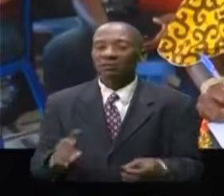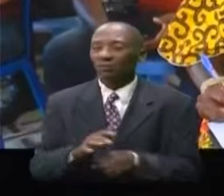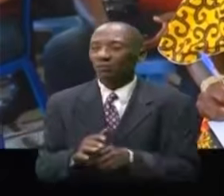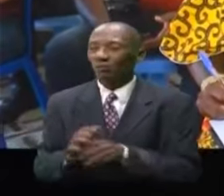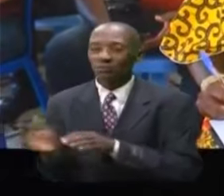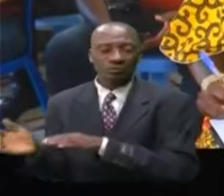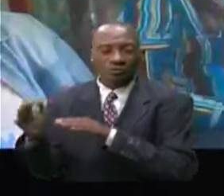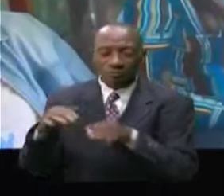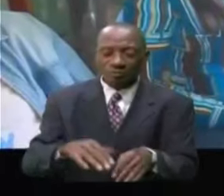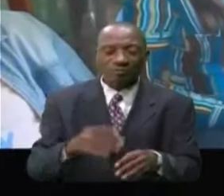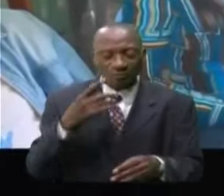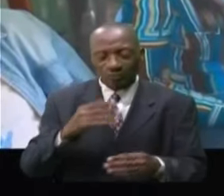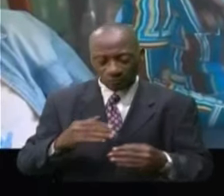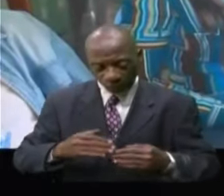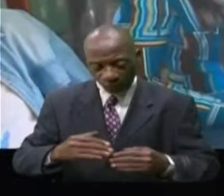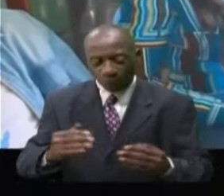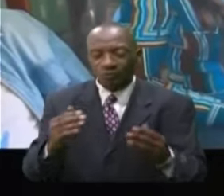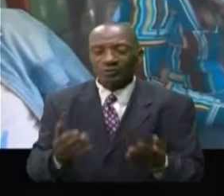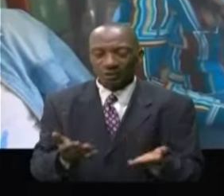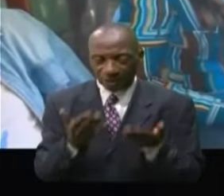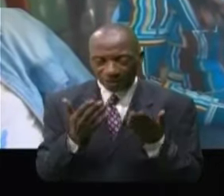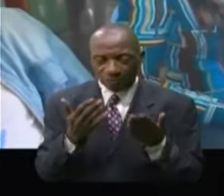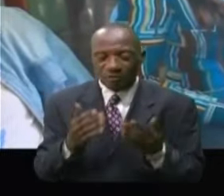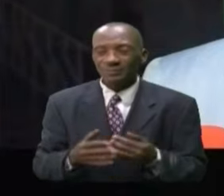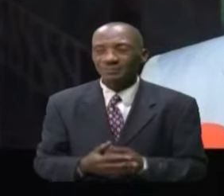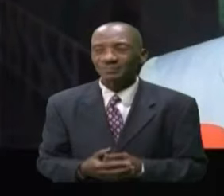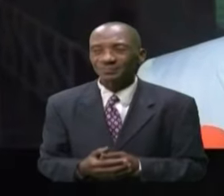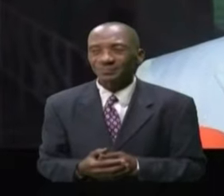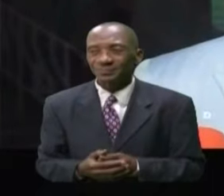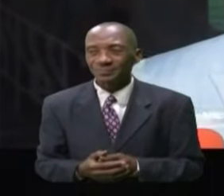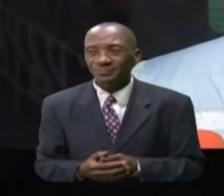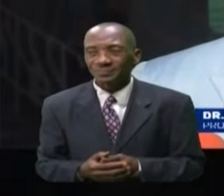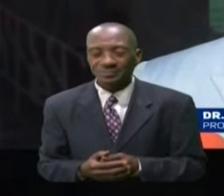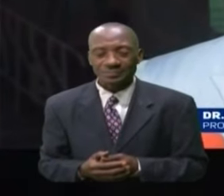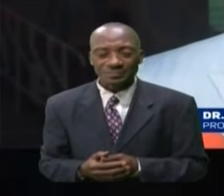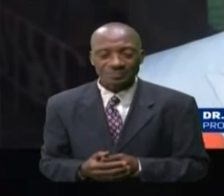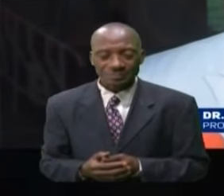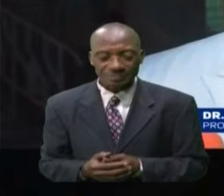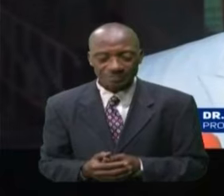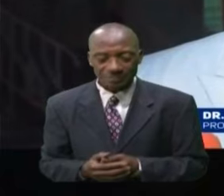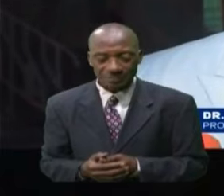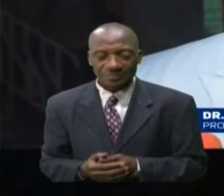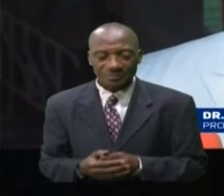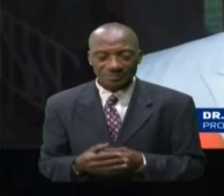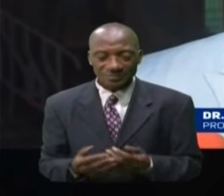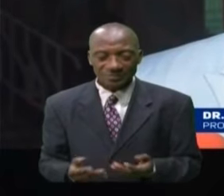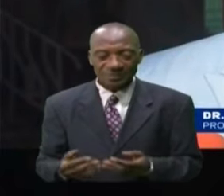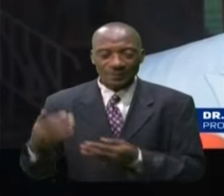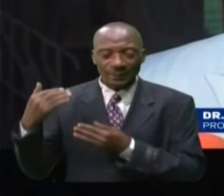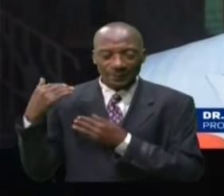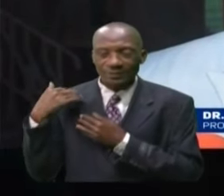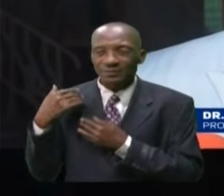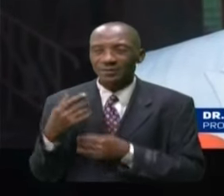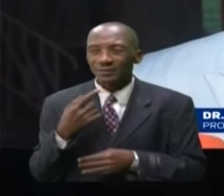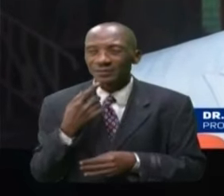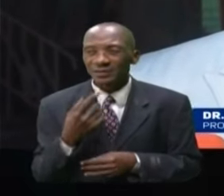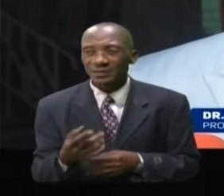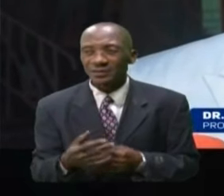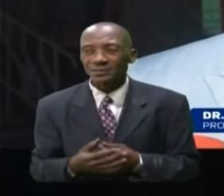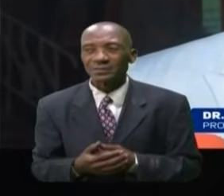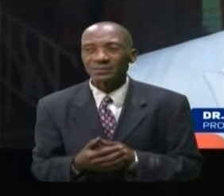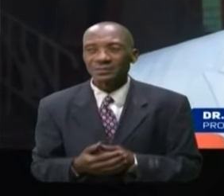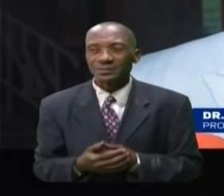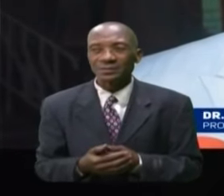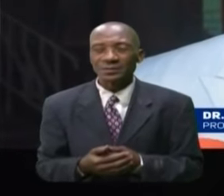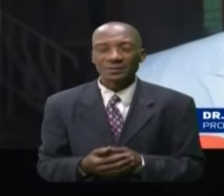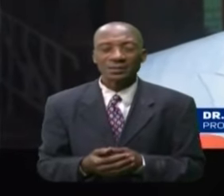personnel et à la stabilité de notre futur. Les choix, c'est vrai qu'il est multisectoriel. Il y a des priorités par